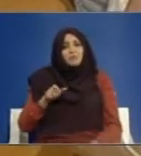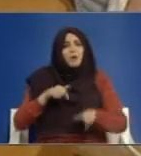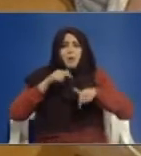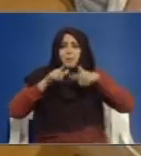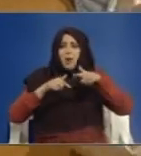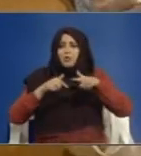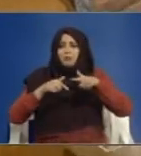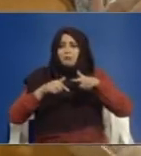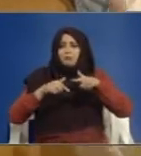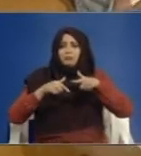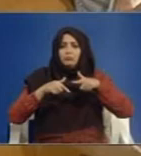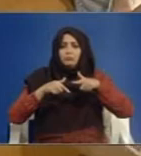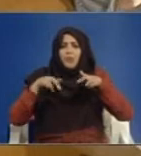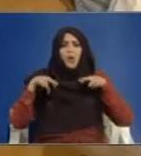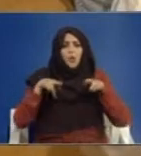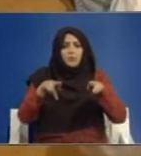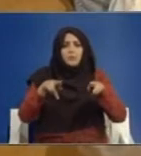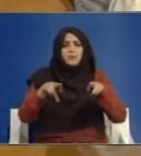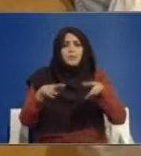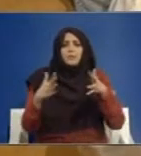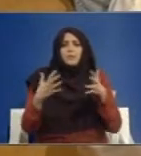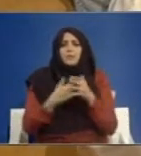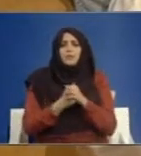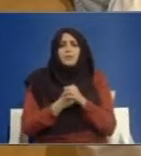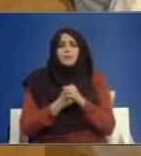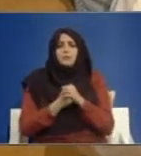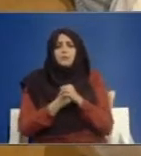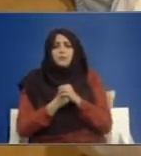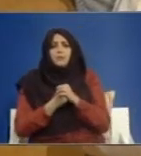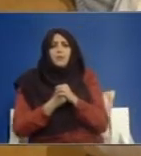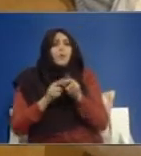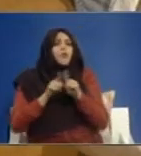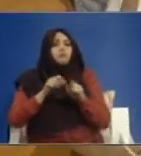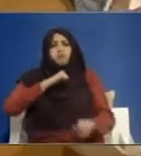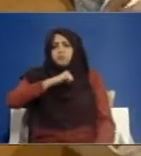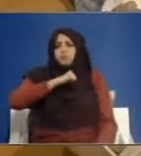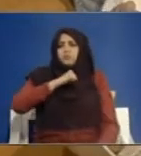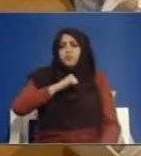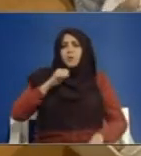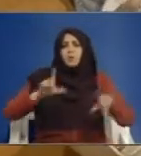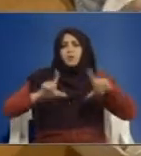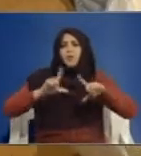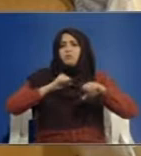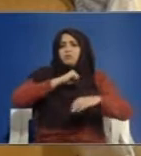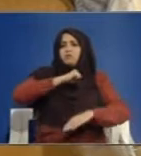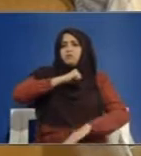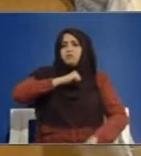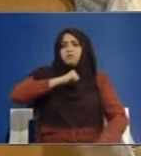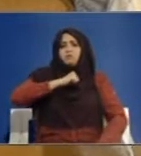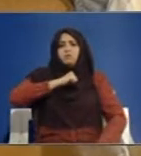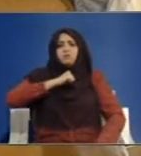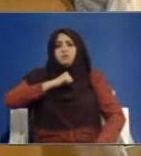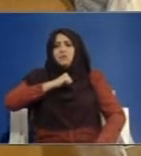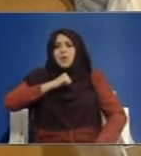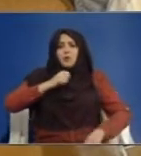طريق ياخذ مثلا يسير بسرعه فائقه جنونيه في السياره